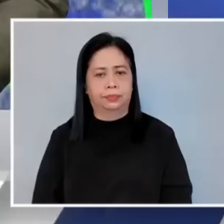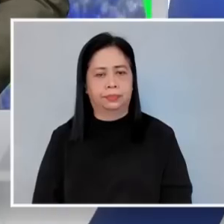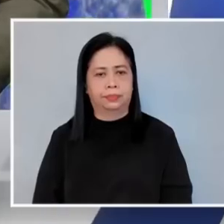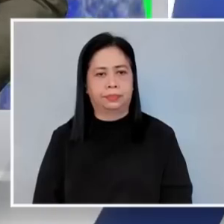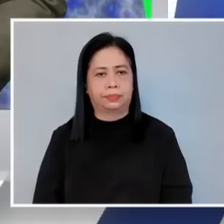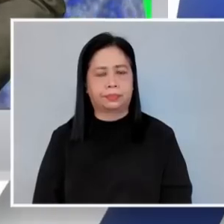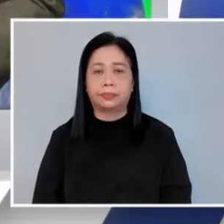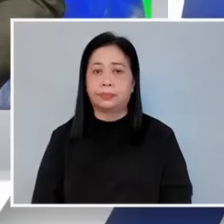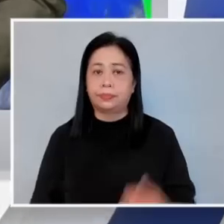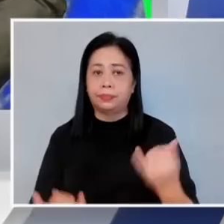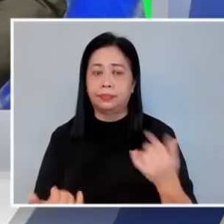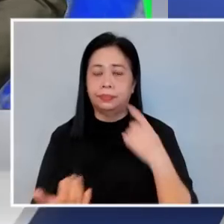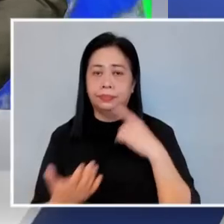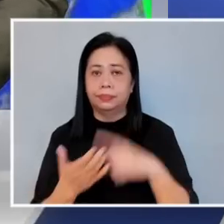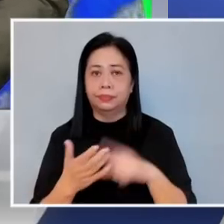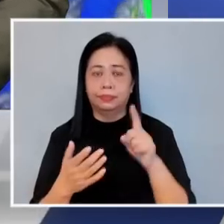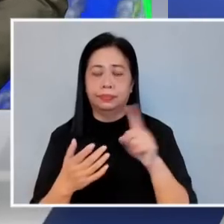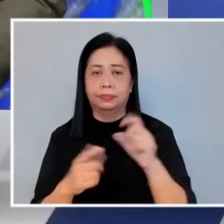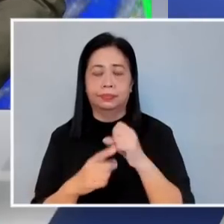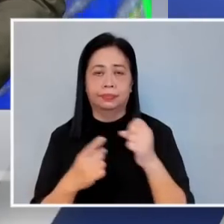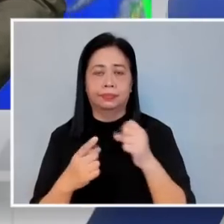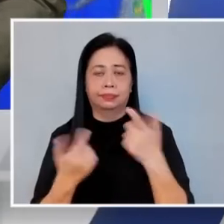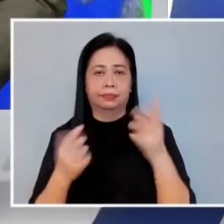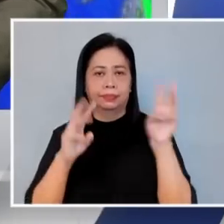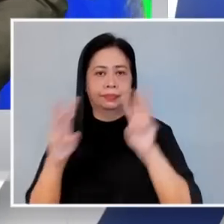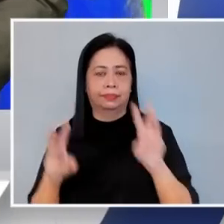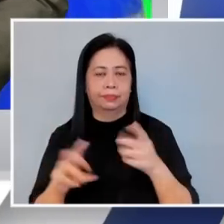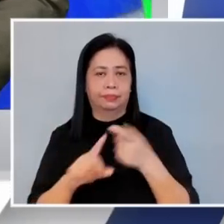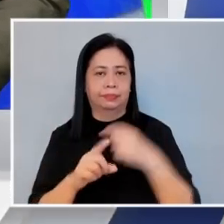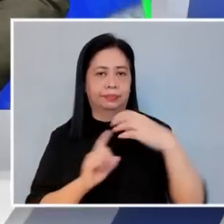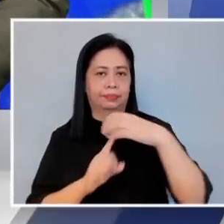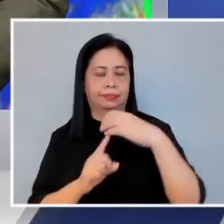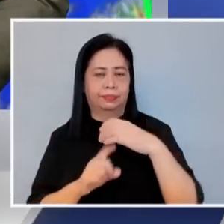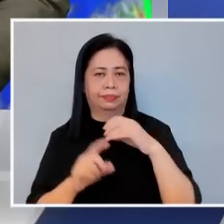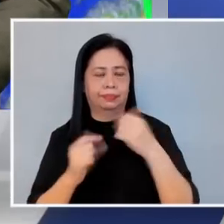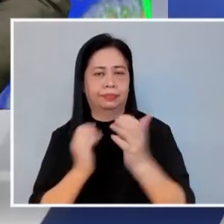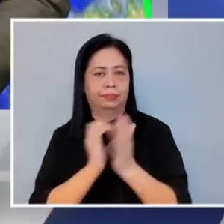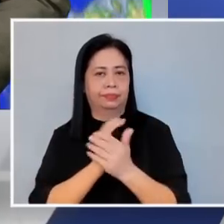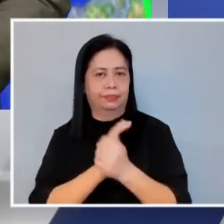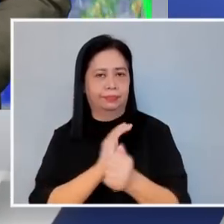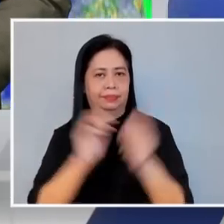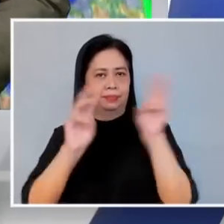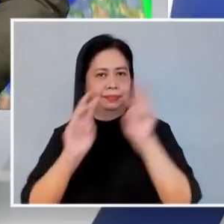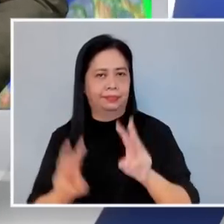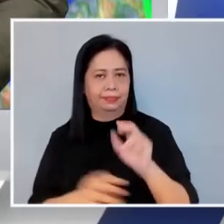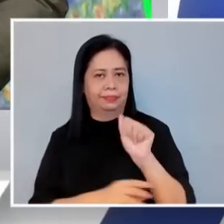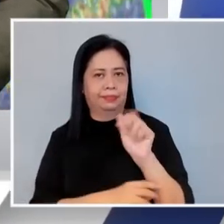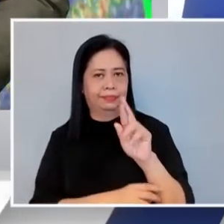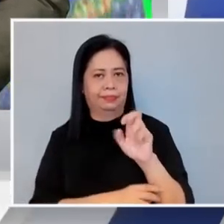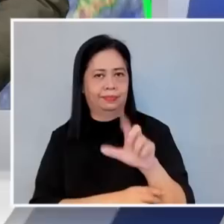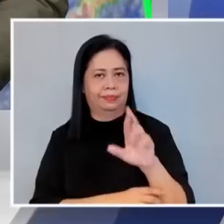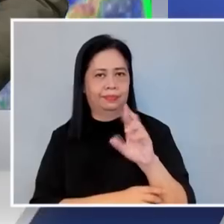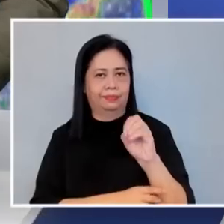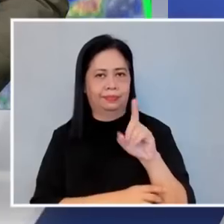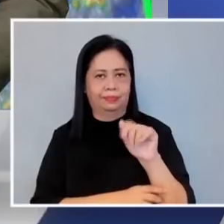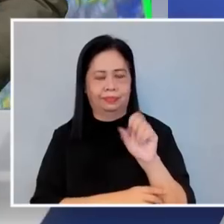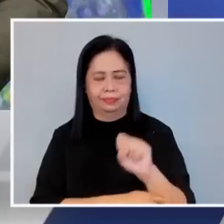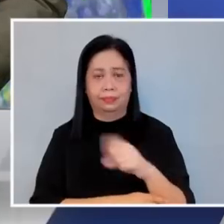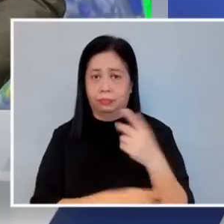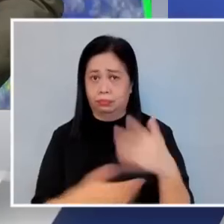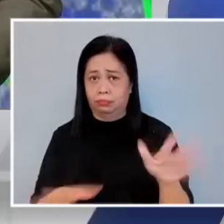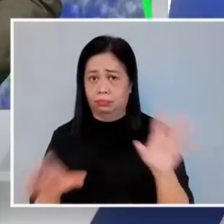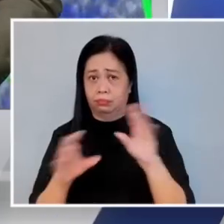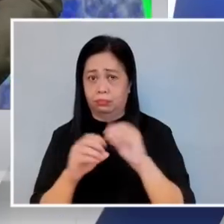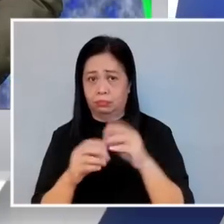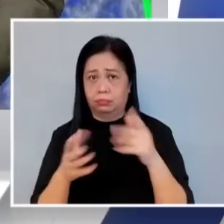Alamin po natin ang magiging lagay ng panahon mula kay ABS-CBN resident meteorologist Ariel Rojas. So Ariel, tapos na ba yung tinatawag